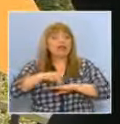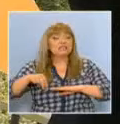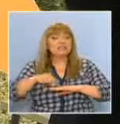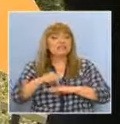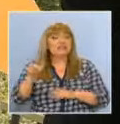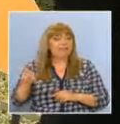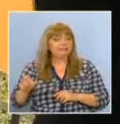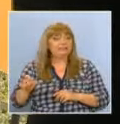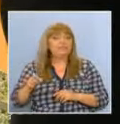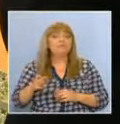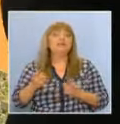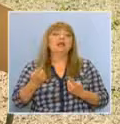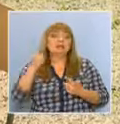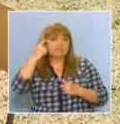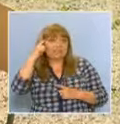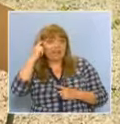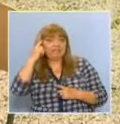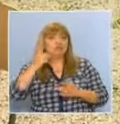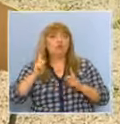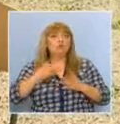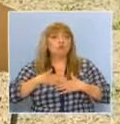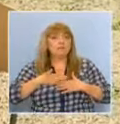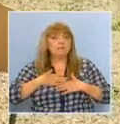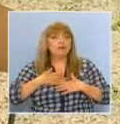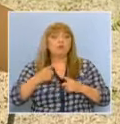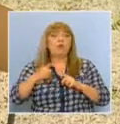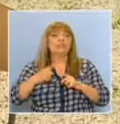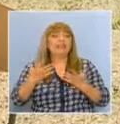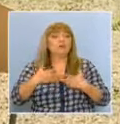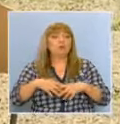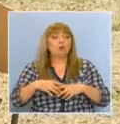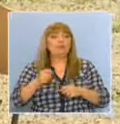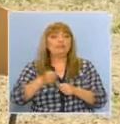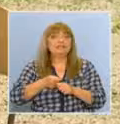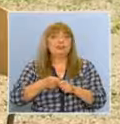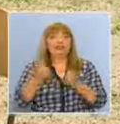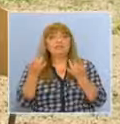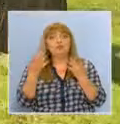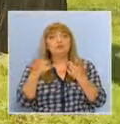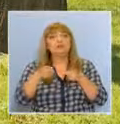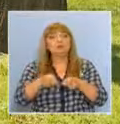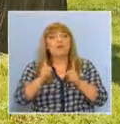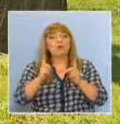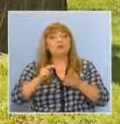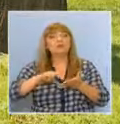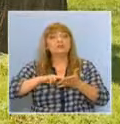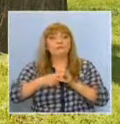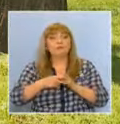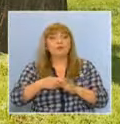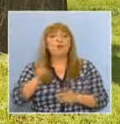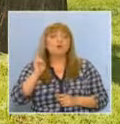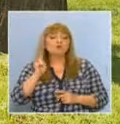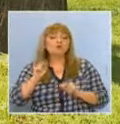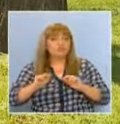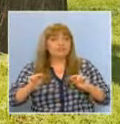на знанията от технологии изобразително и да направят и модел на това, което са проектирали. Педагозите са на мнение,